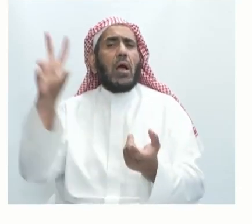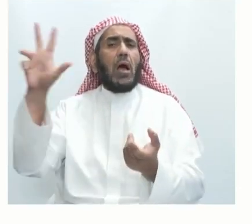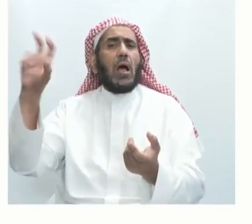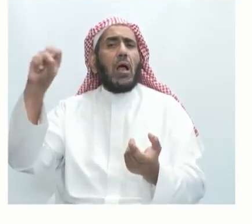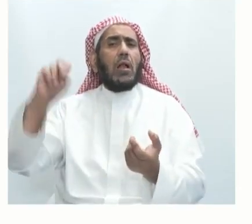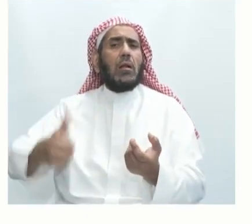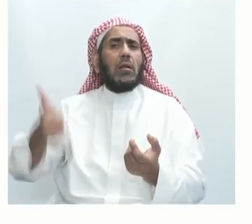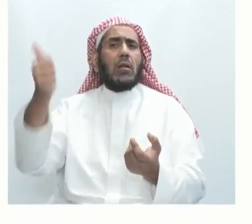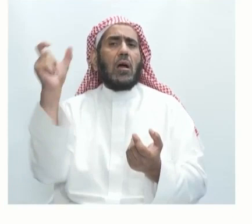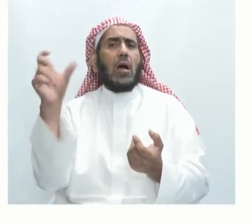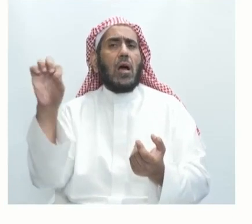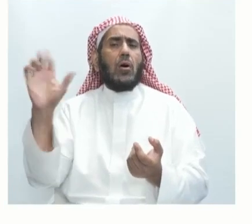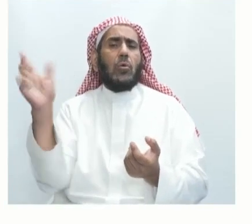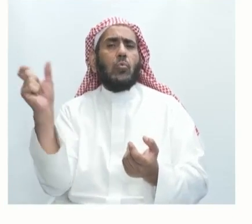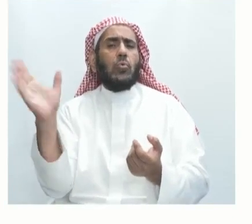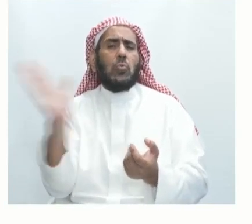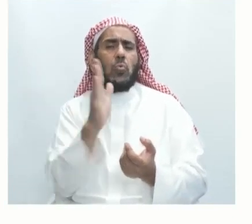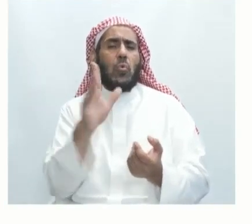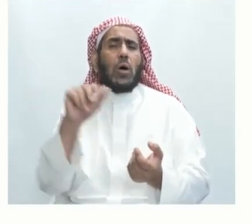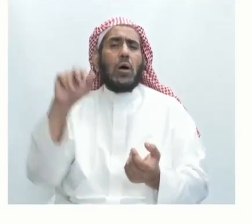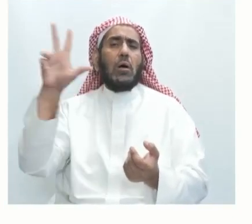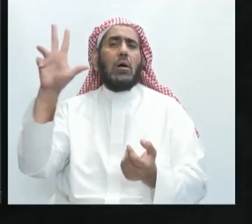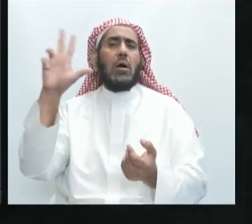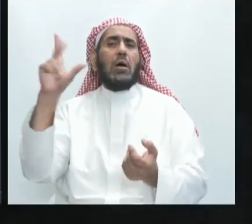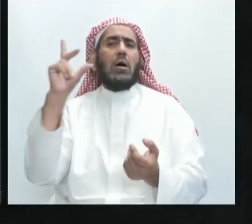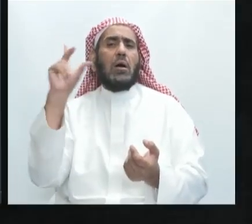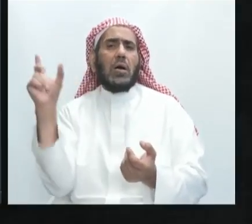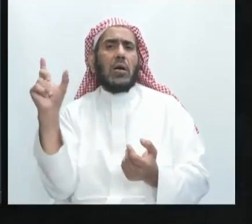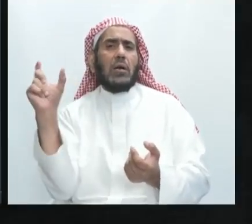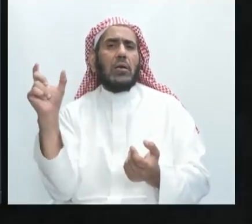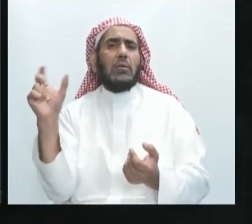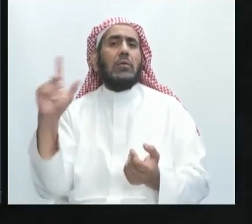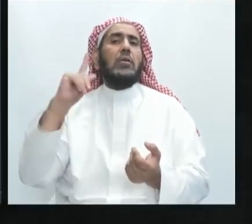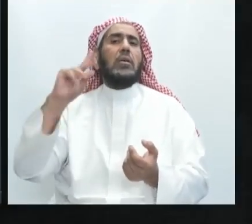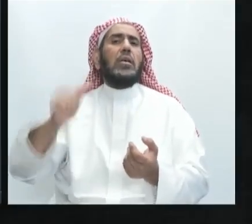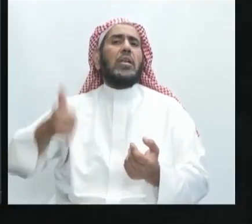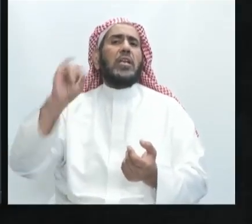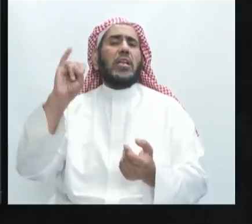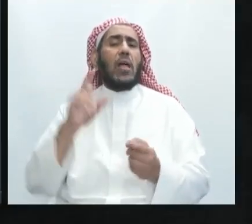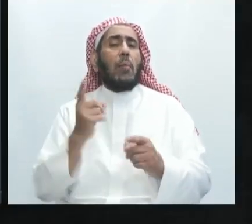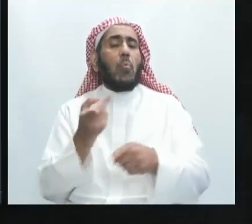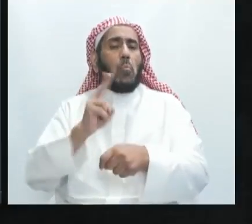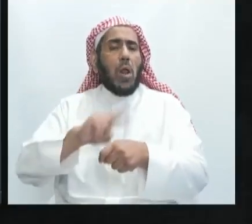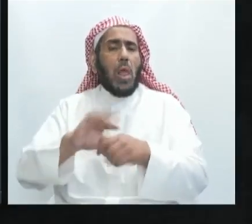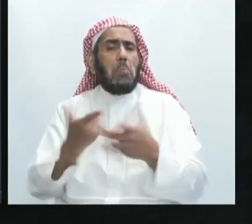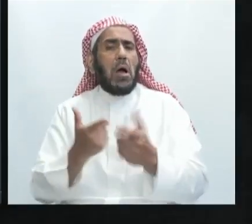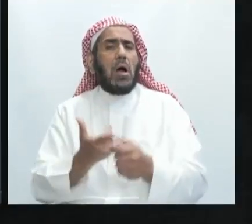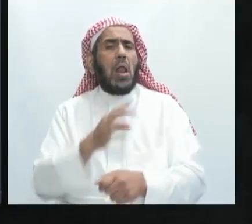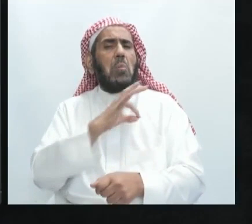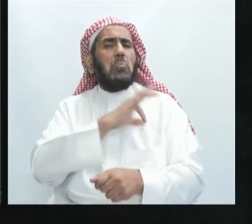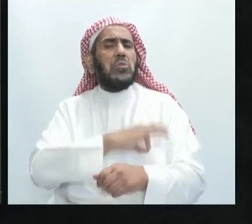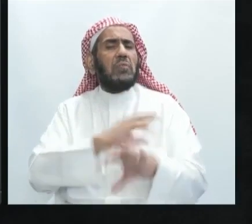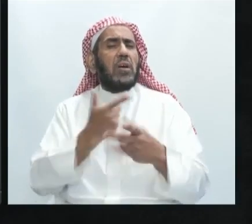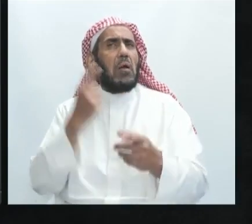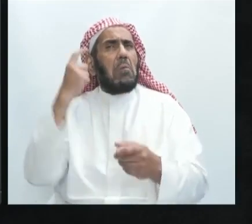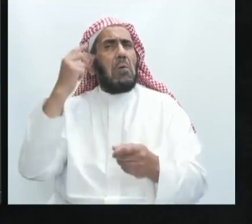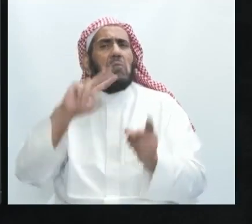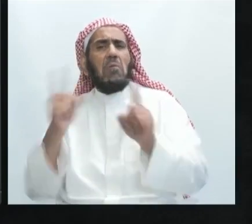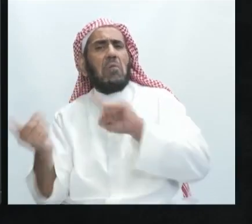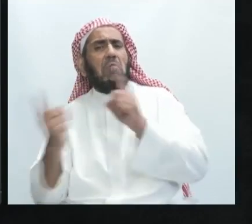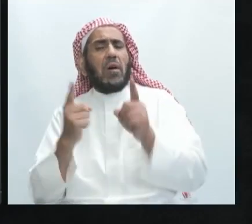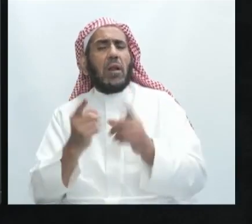القانون والنظام عيد السؤال مره اخرى ما النتائج المستفاده من معرفه الفرق